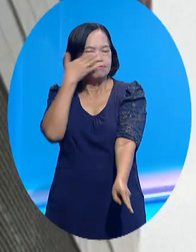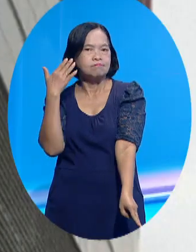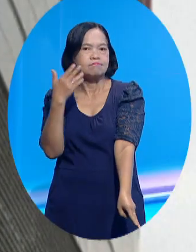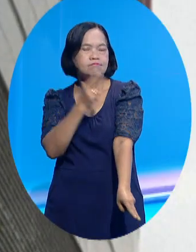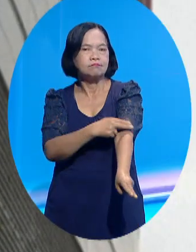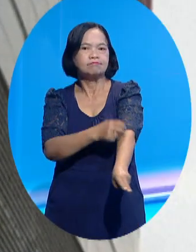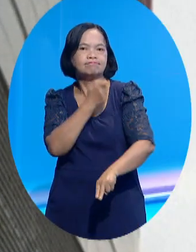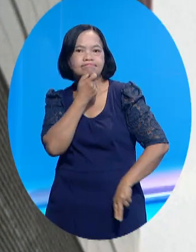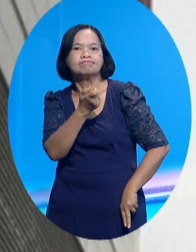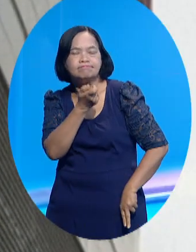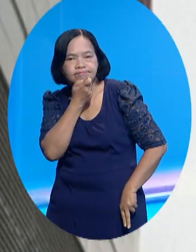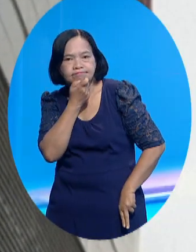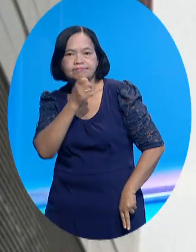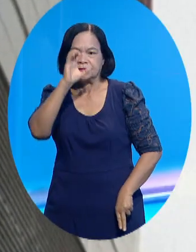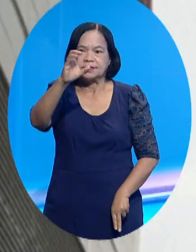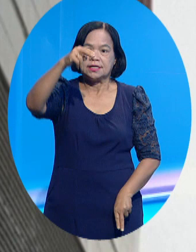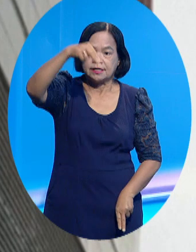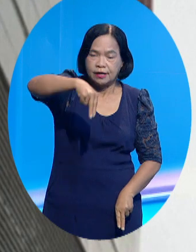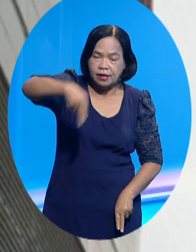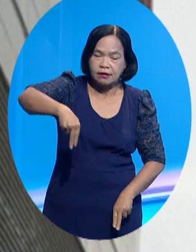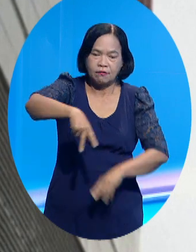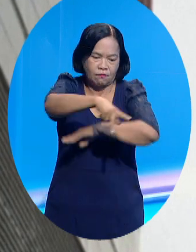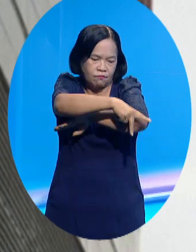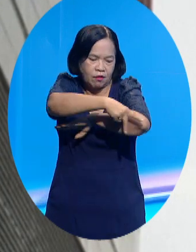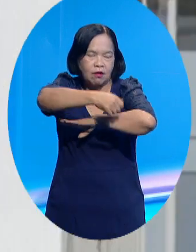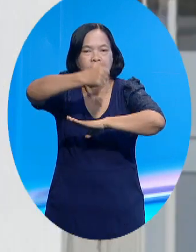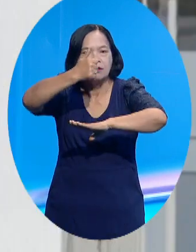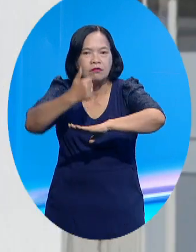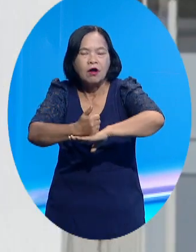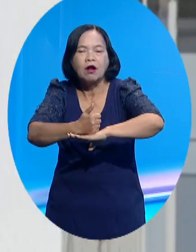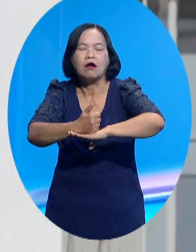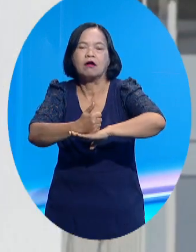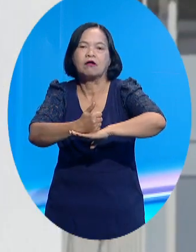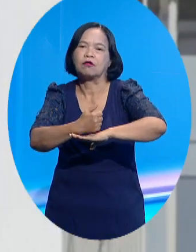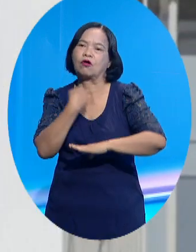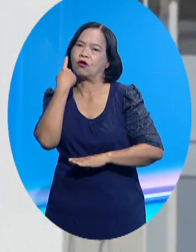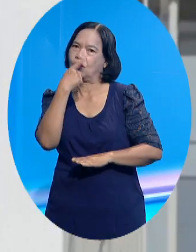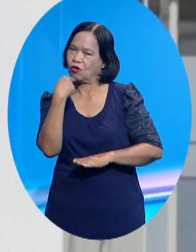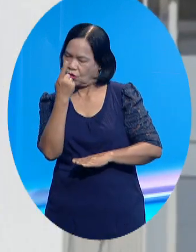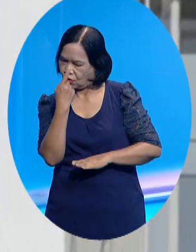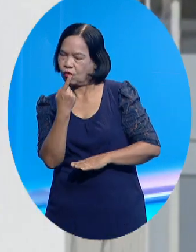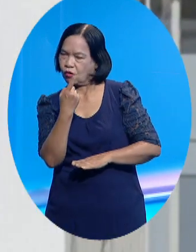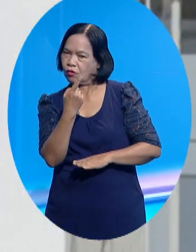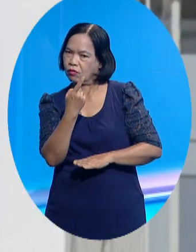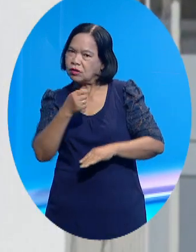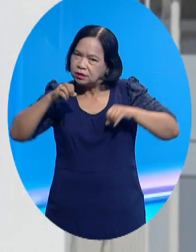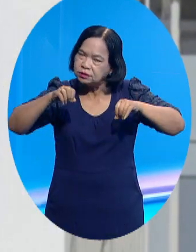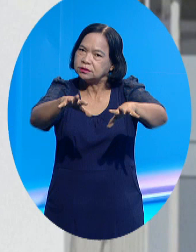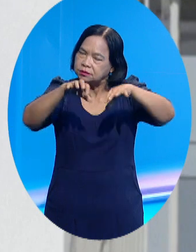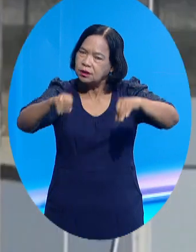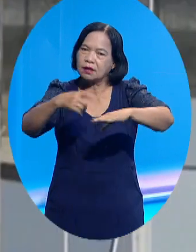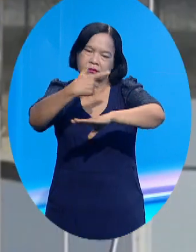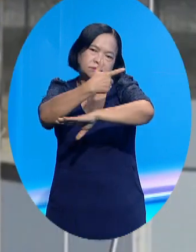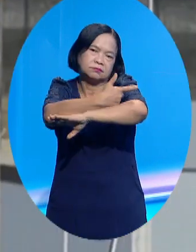Ukraina còn CNN Trích lời Phó Thủ tướng Ukraina mikelo ferdorus rằng nước này sẽ tiến hành thêm nhiều vụ tấn công trong